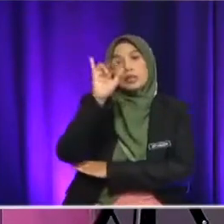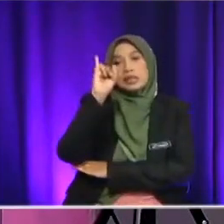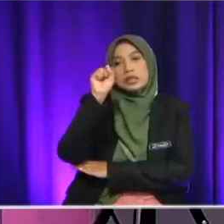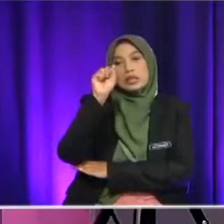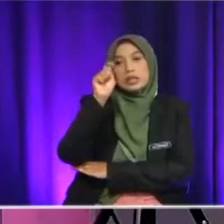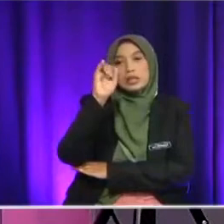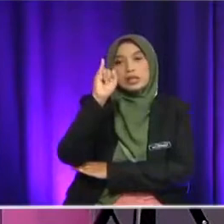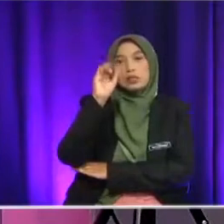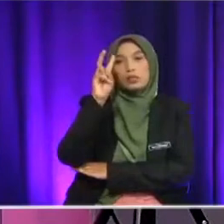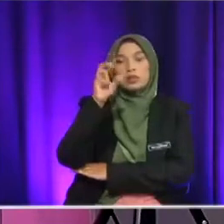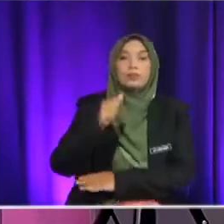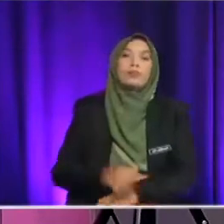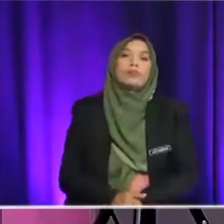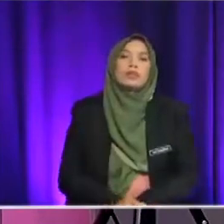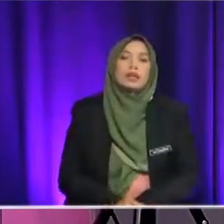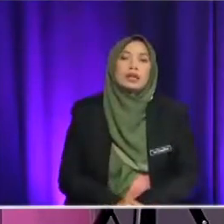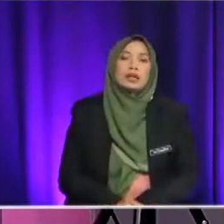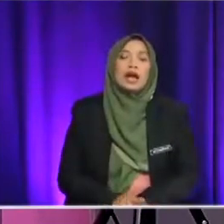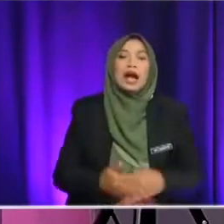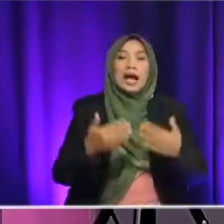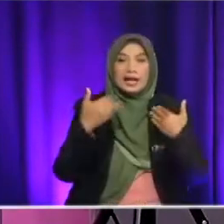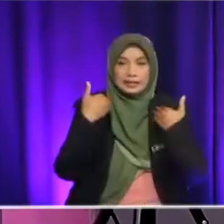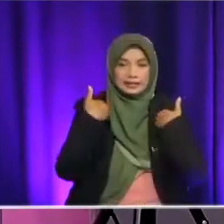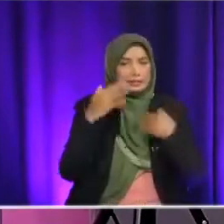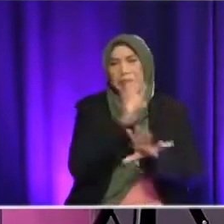Tidak mengapa, sebab ada